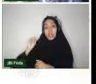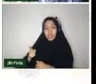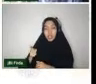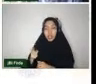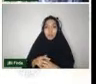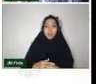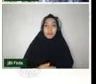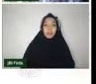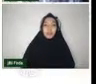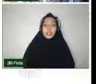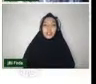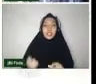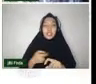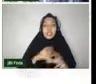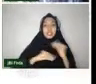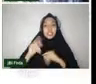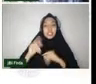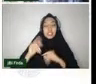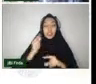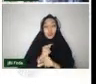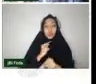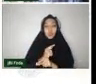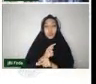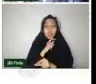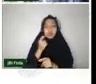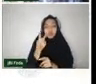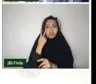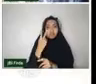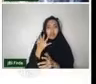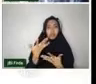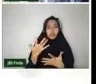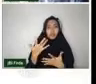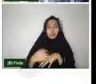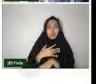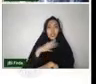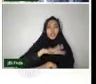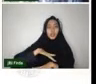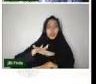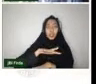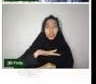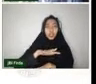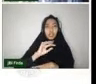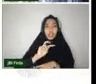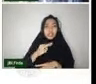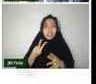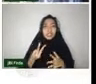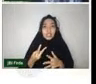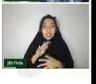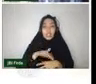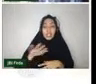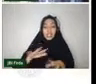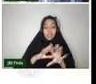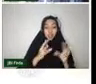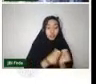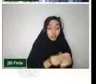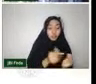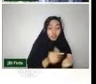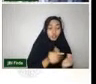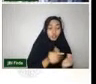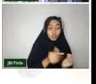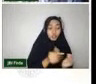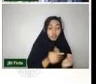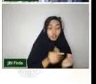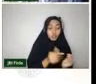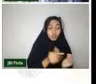Dan dari cerita guru-guru itu terlihat bahwa pengaruh lingkungan itu, pengaruh artinya ketika mereka anak-anak inklusi itu kita satukan dengan anak-anak